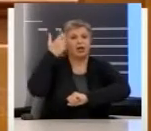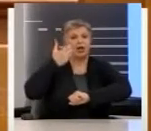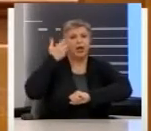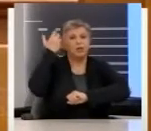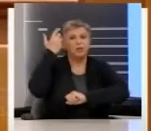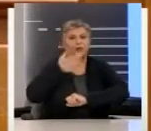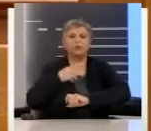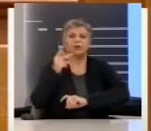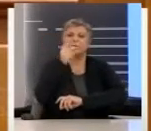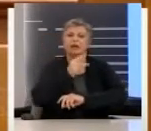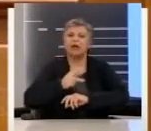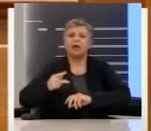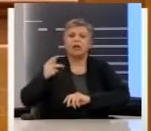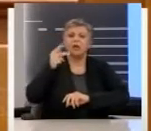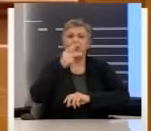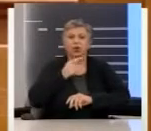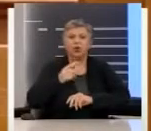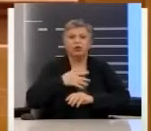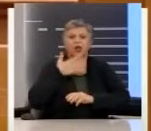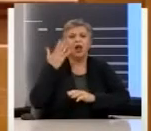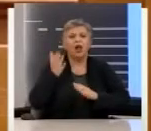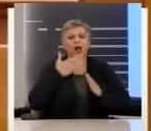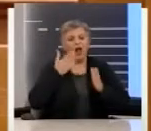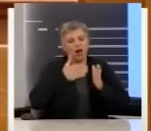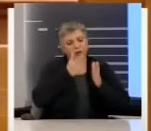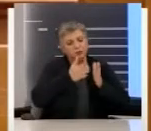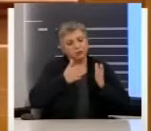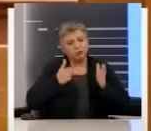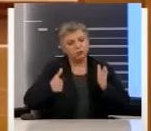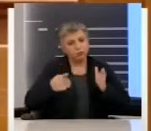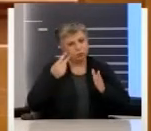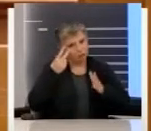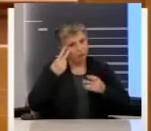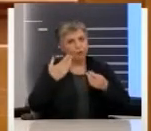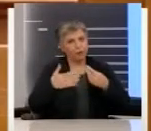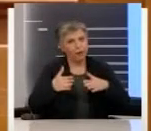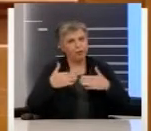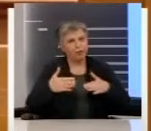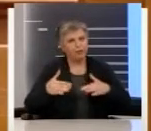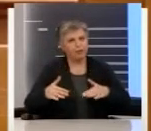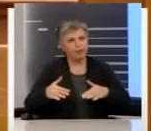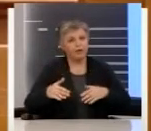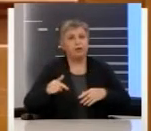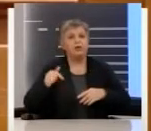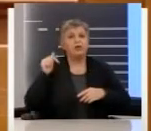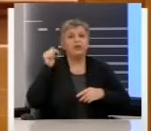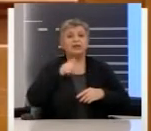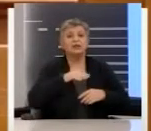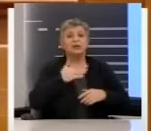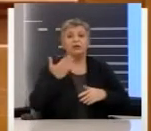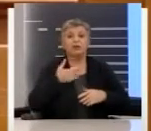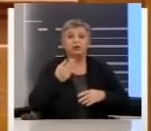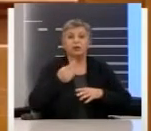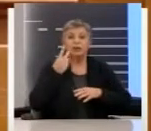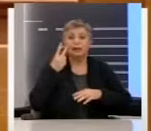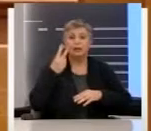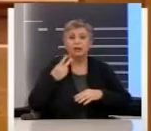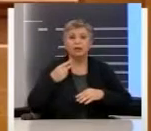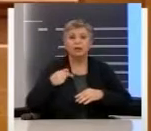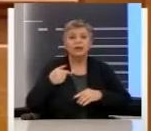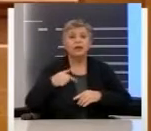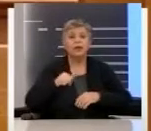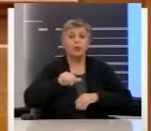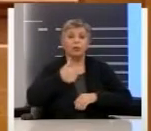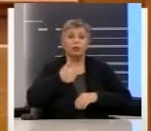από κοινωνική και από πολλές απόψεις, γιατί αυτές κινήθηκαν με βάση τη βιωματική